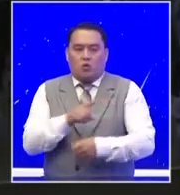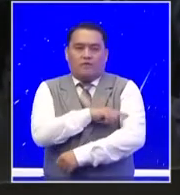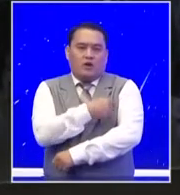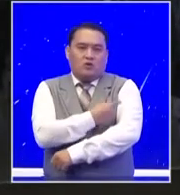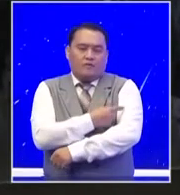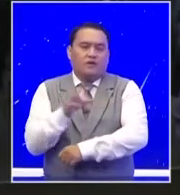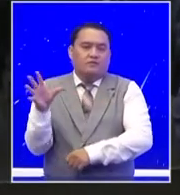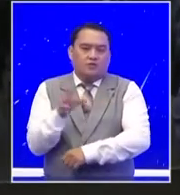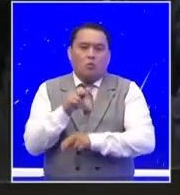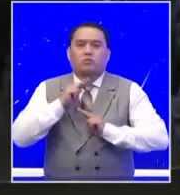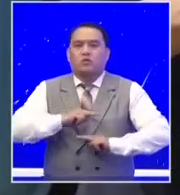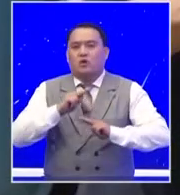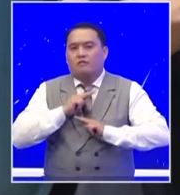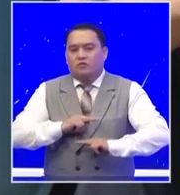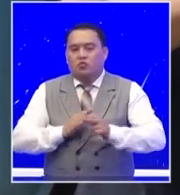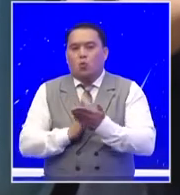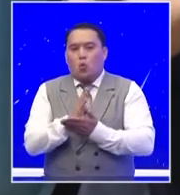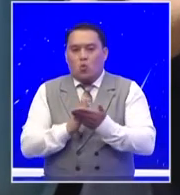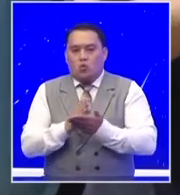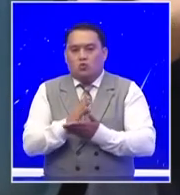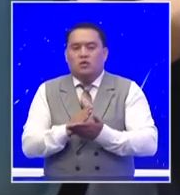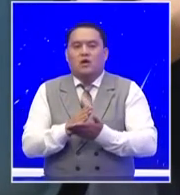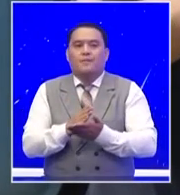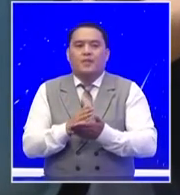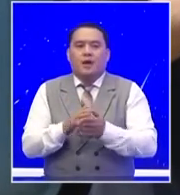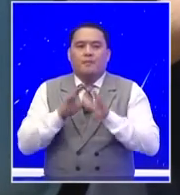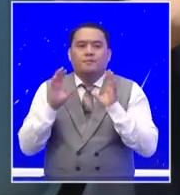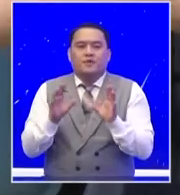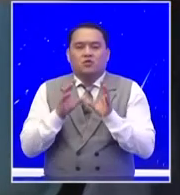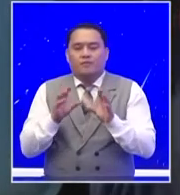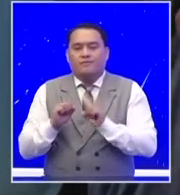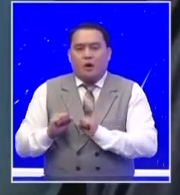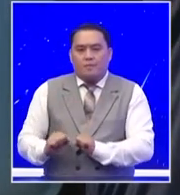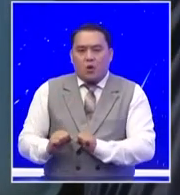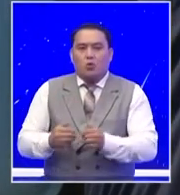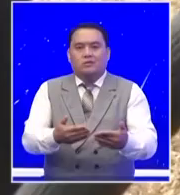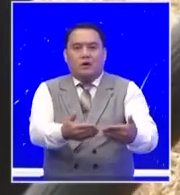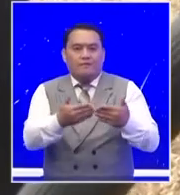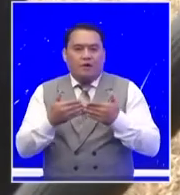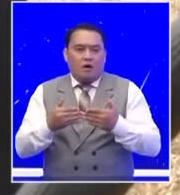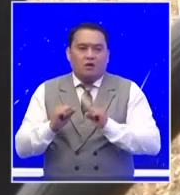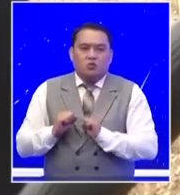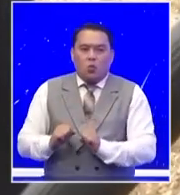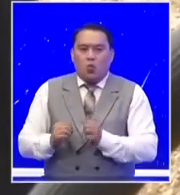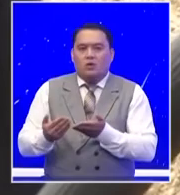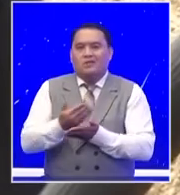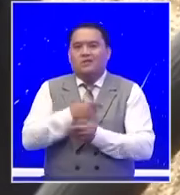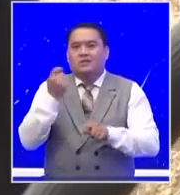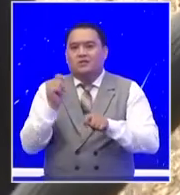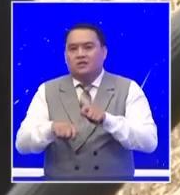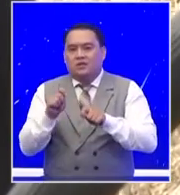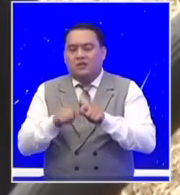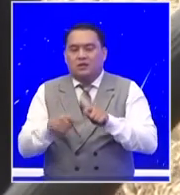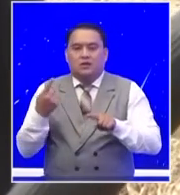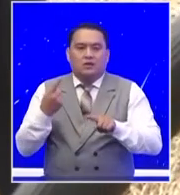полей. Сотрудники противопожарной службы работают на опережение. Проводят рейды, проверяют наличие огнетушителей в уборочной технике и